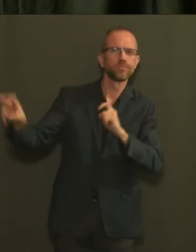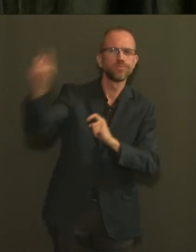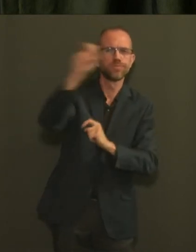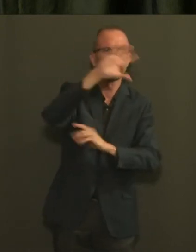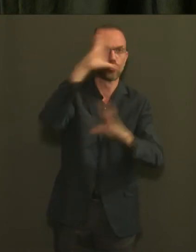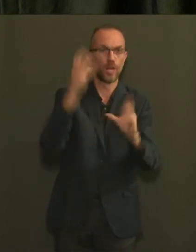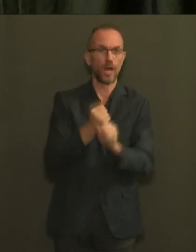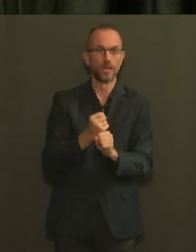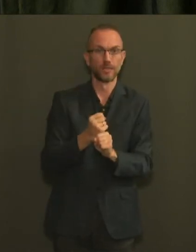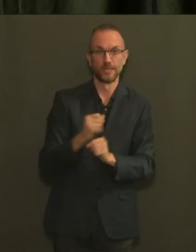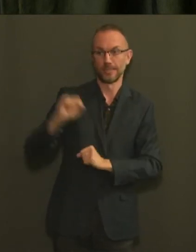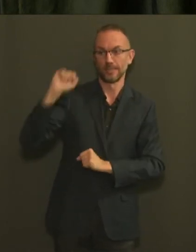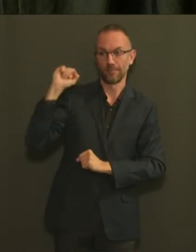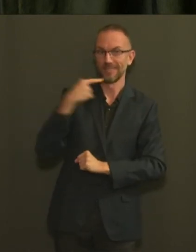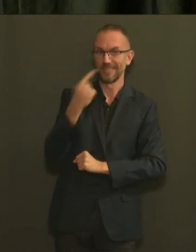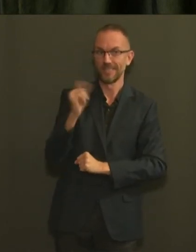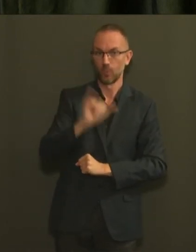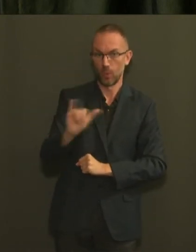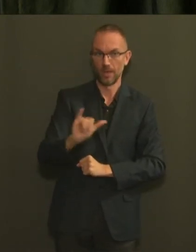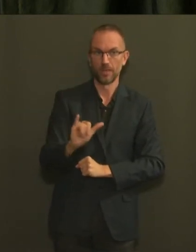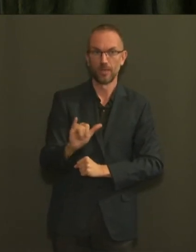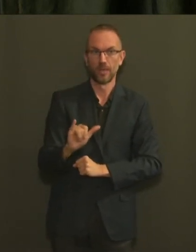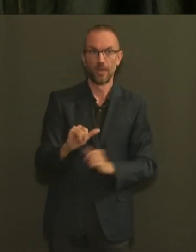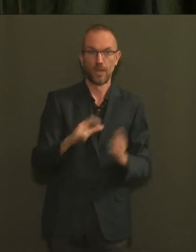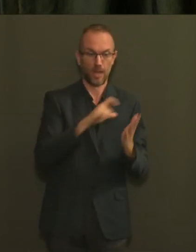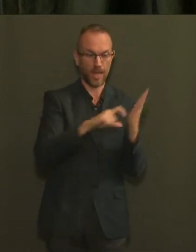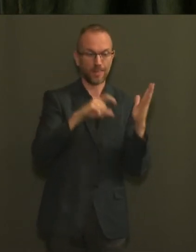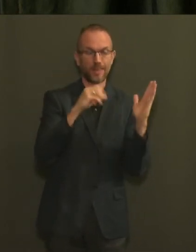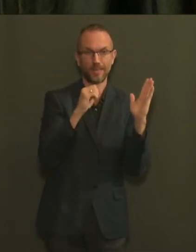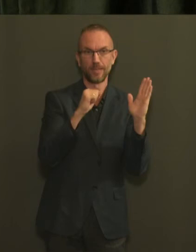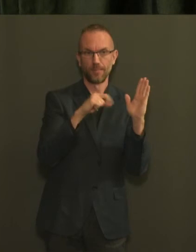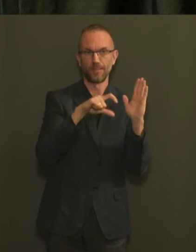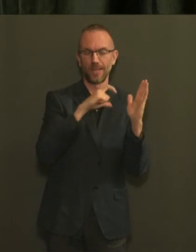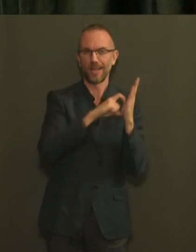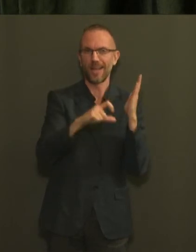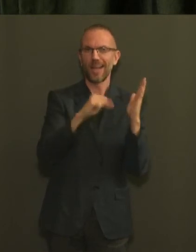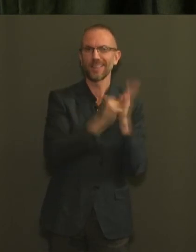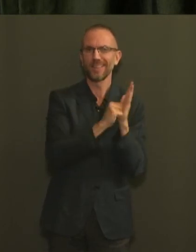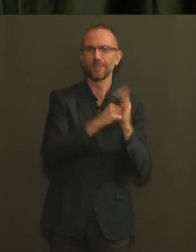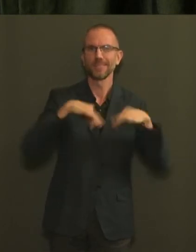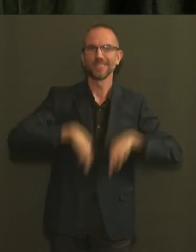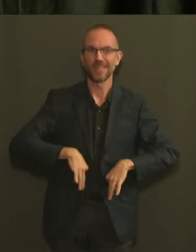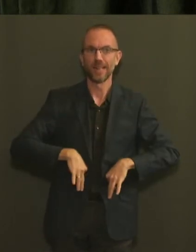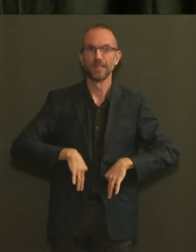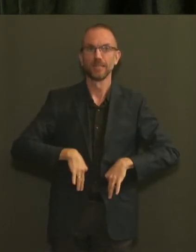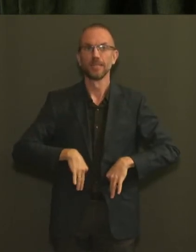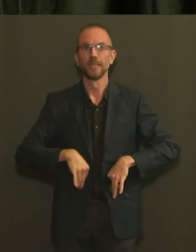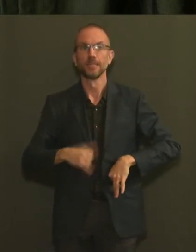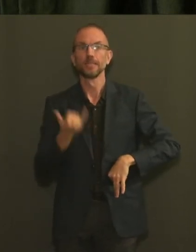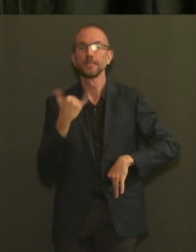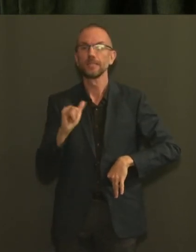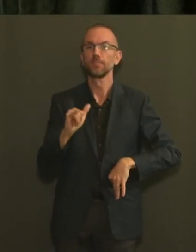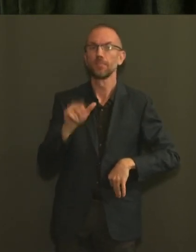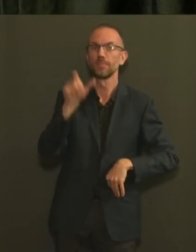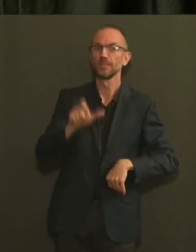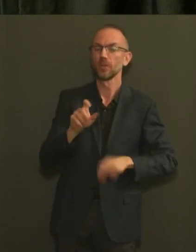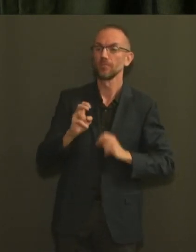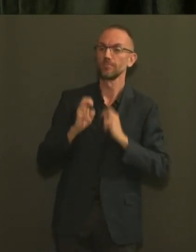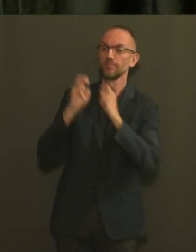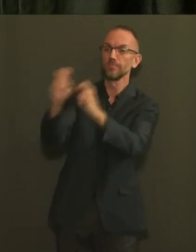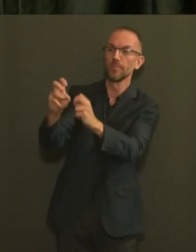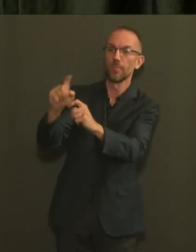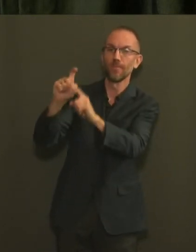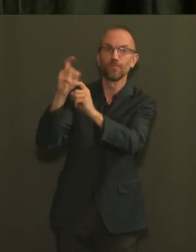en zone rouge pendant plus de 48 heures sont considérées comme étant en contact à haut risque cela signifie qu'à leur retour ces personnes